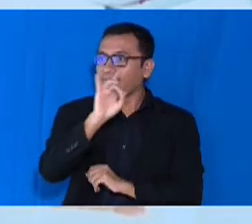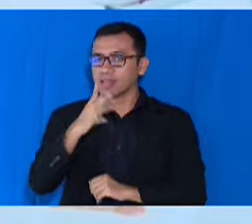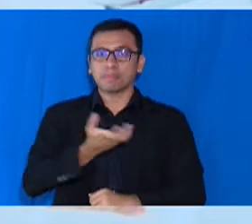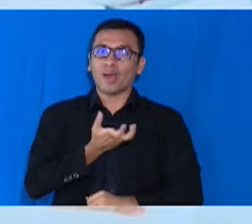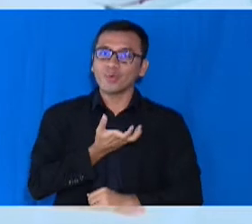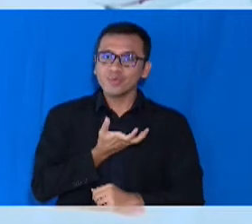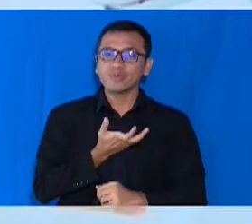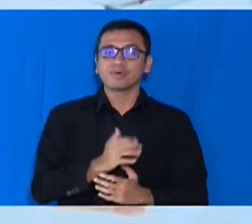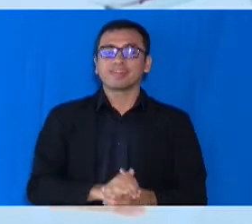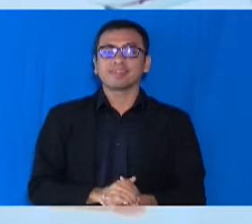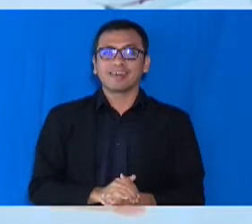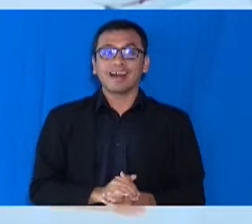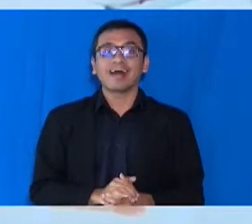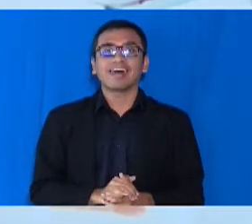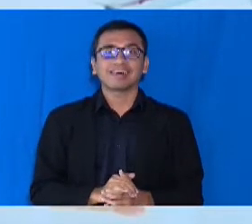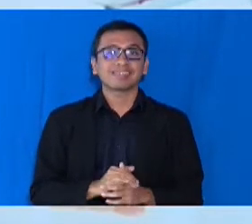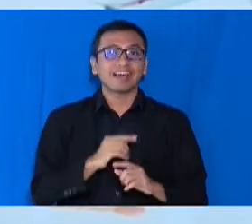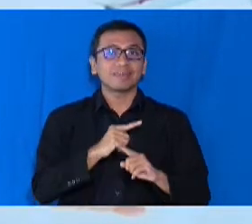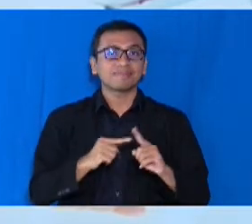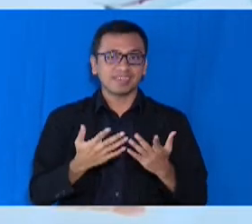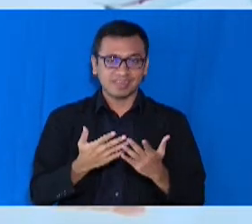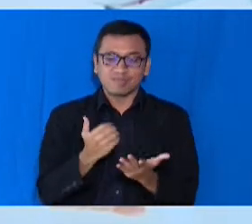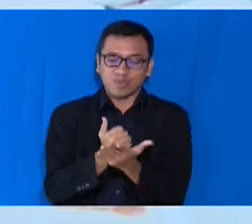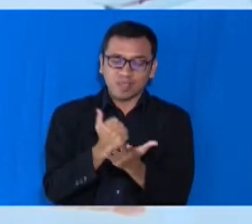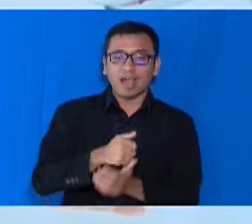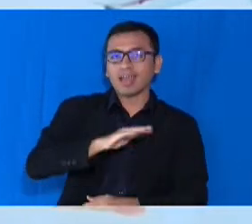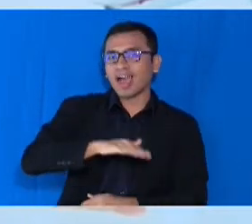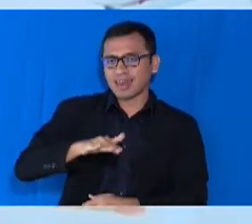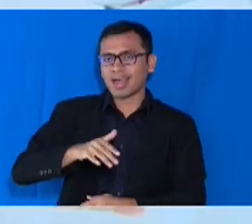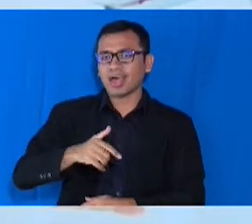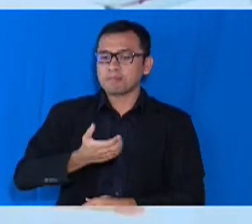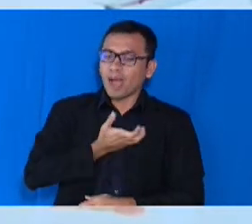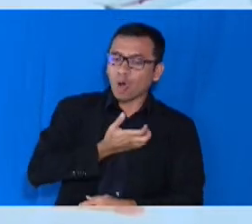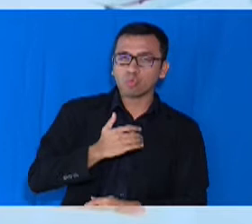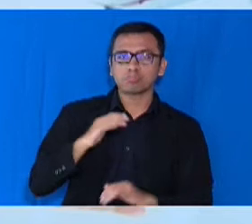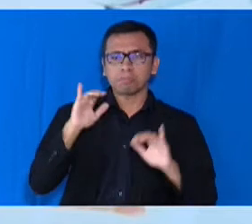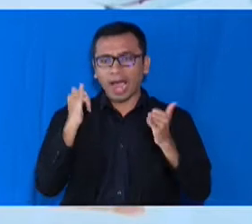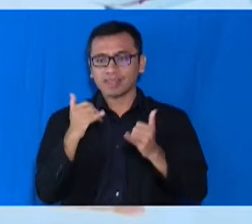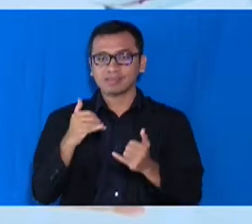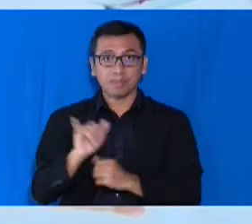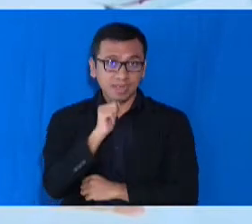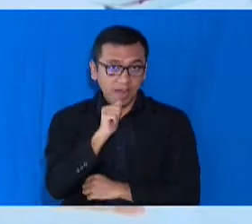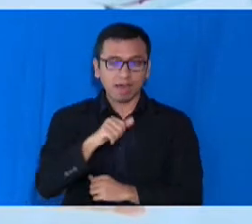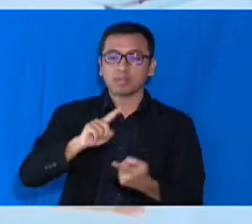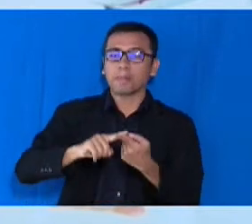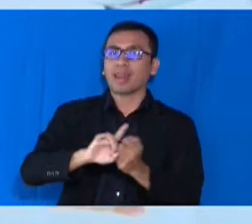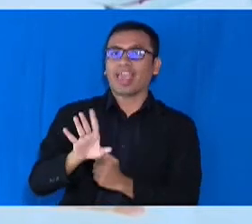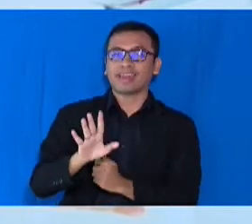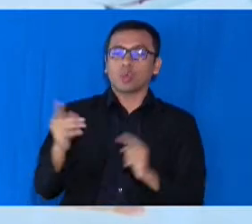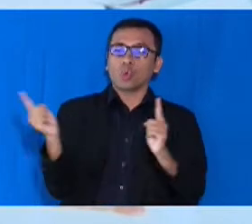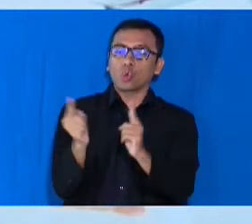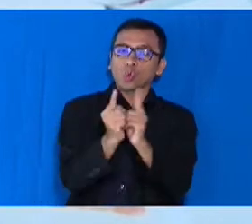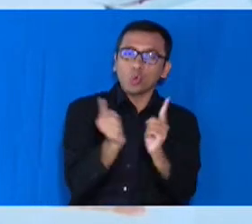sekali dekat, bermain bersama teman-temannya. Apalagi anak remaja.